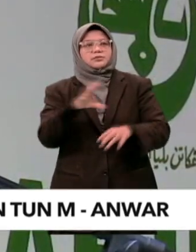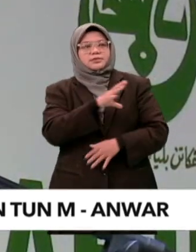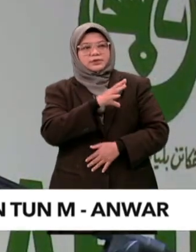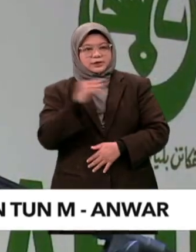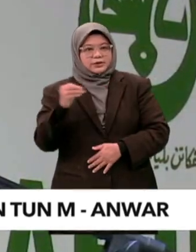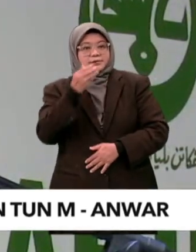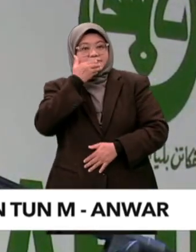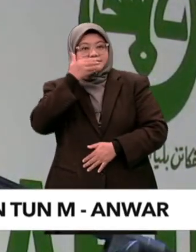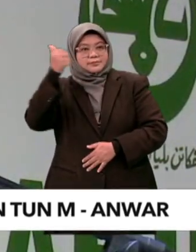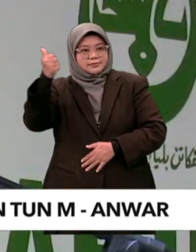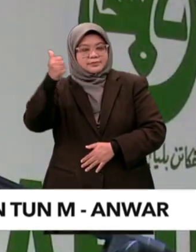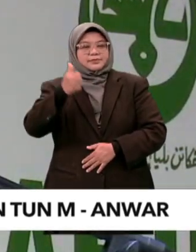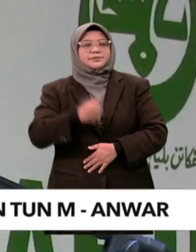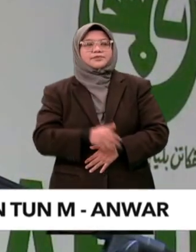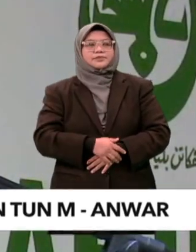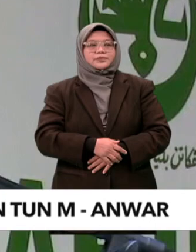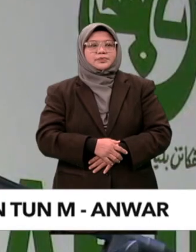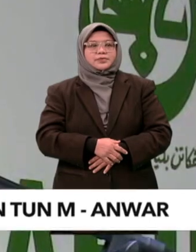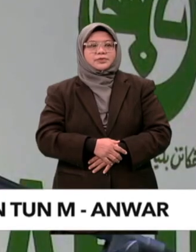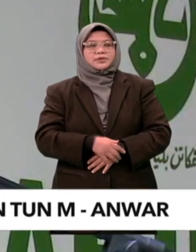kekuasaan terbaik tentang